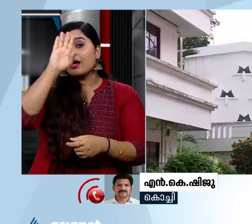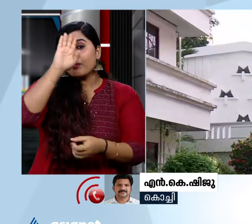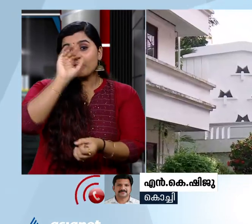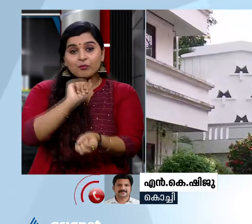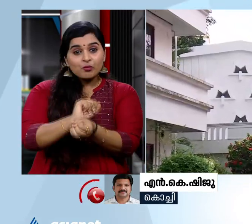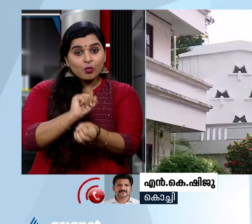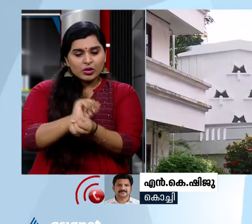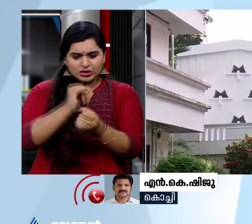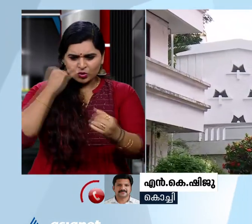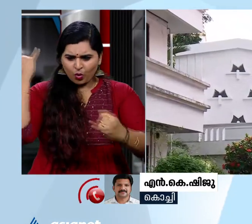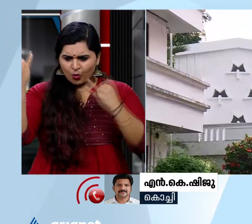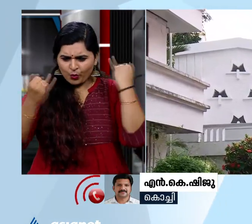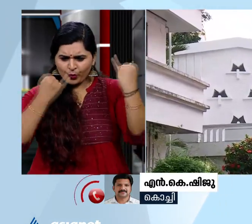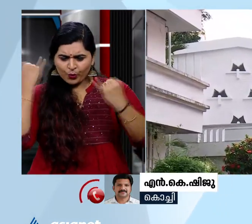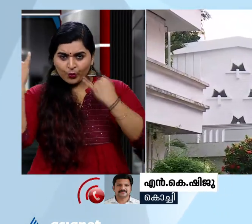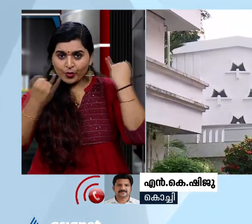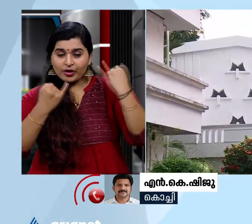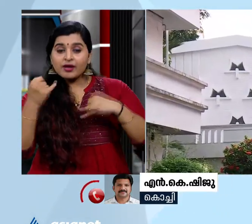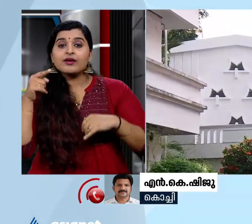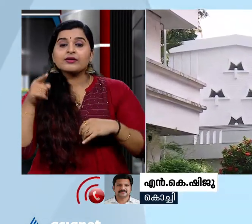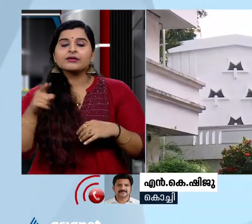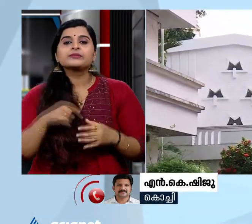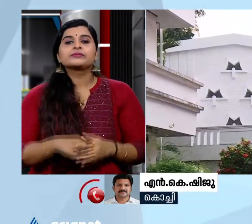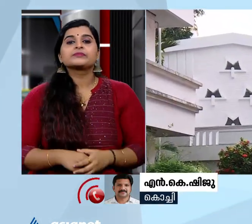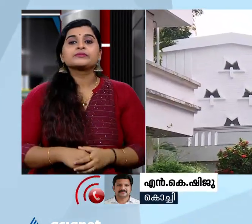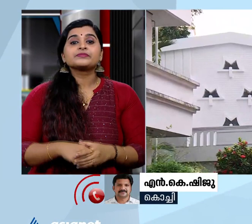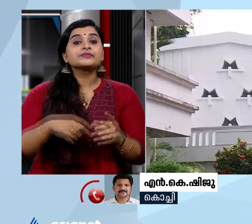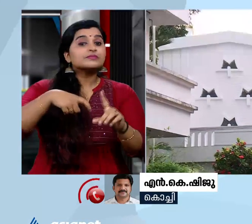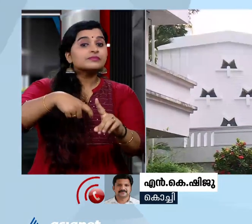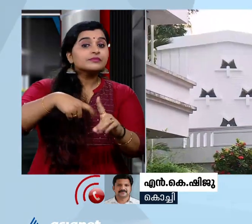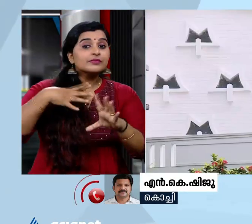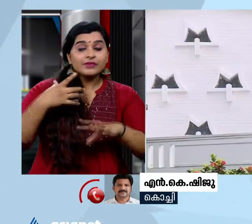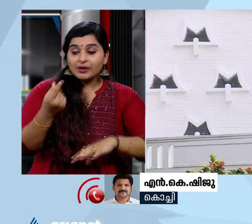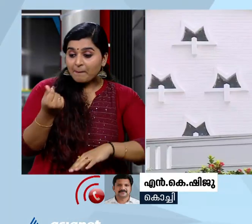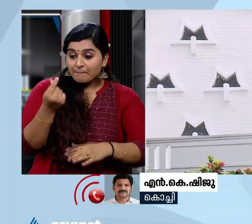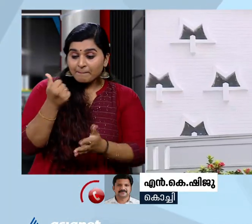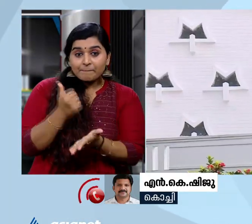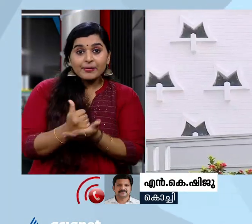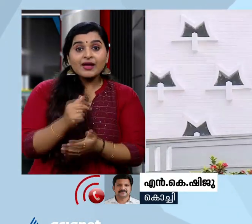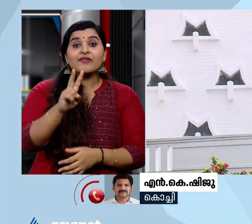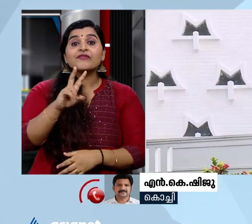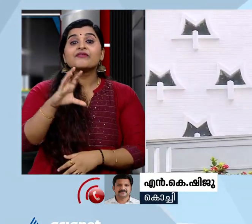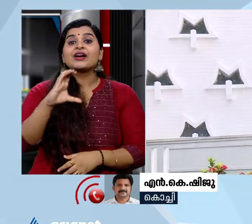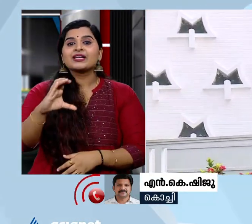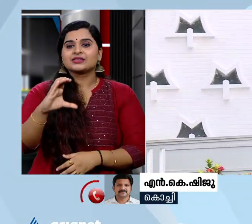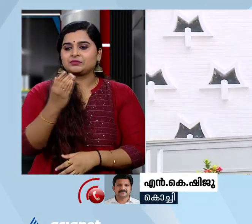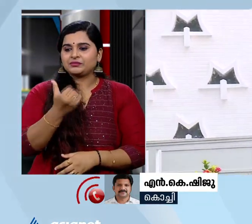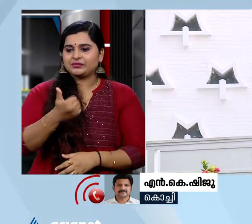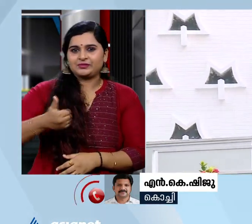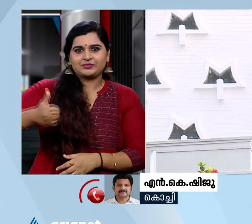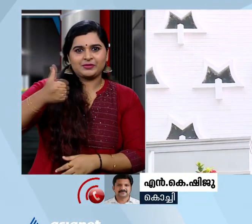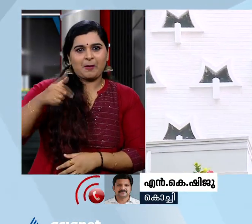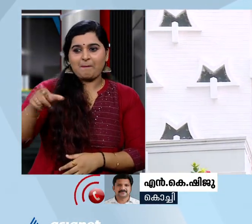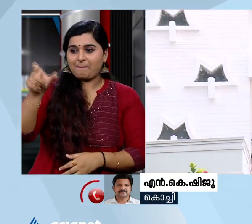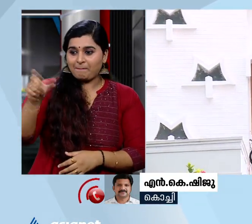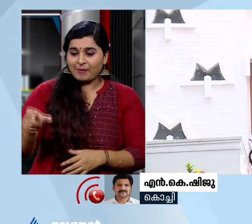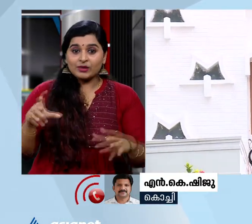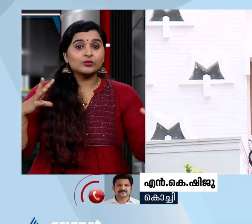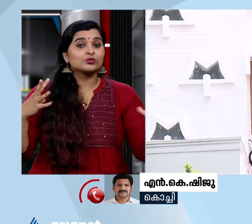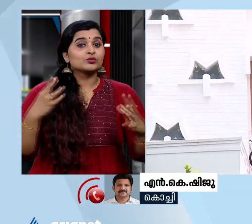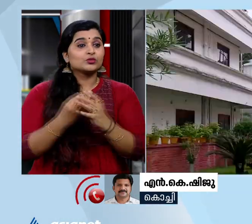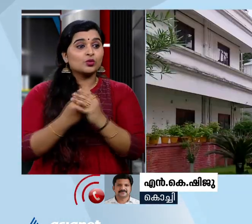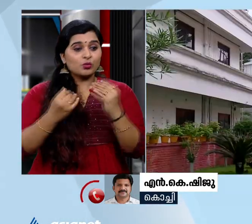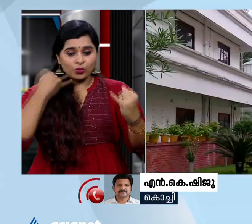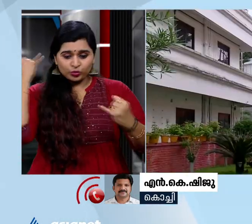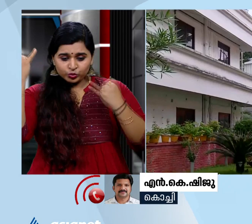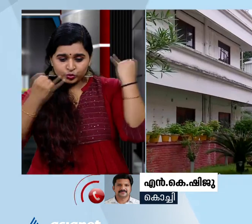വൈസ് പ്രസിഡന്റ് കൂടിയായ എം കെ കണ്ണൻ വൈസ് പ്രസിഡന്റ് ആയിട്ടുള്ള ഈ തൃശൂർ കോഓപ്പറേറ്റീവ് ബാങ്കിൽ ഇപ്പോൾ പരിശോധന നടക്കുന്നത്. അയ്യന്തോൾ ബാങ്കിലും സമാനമായ രീതിയിൽ